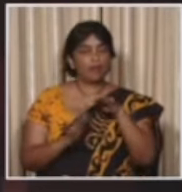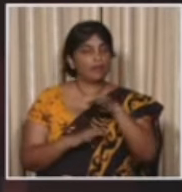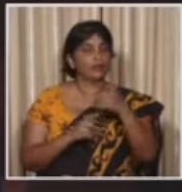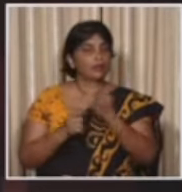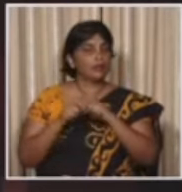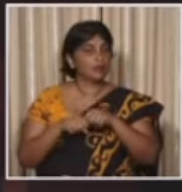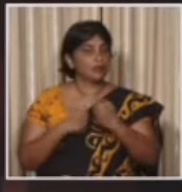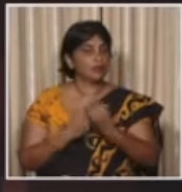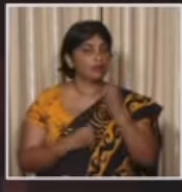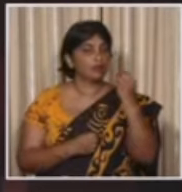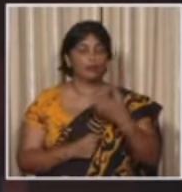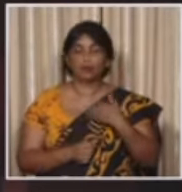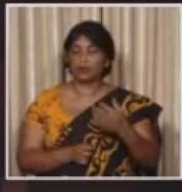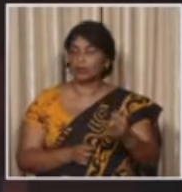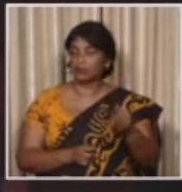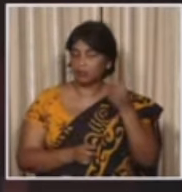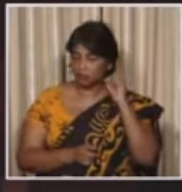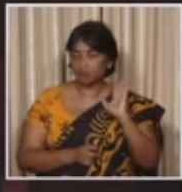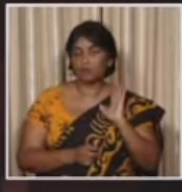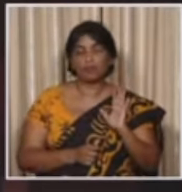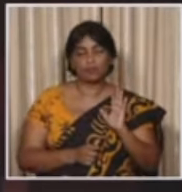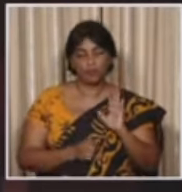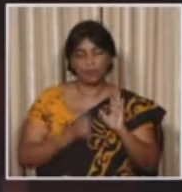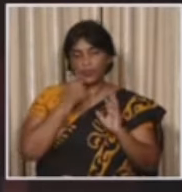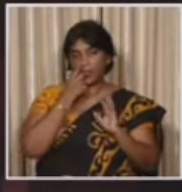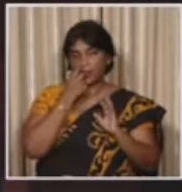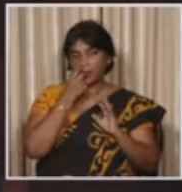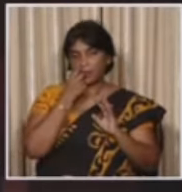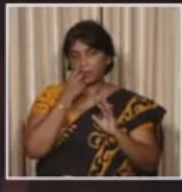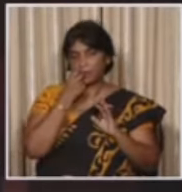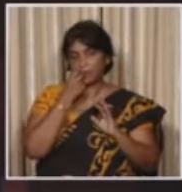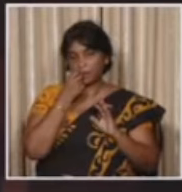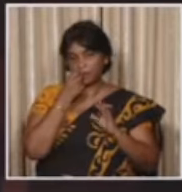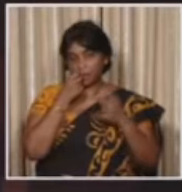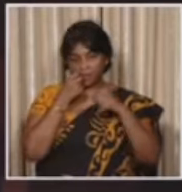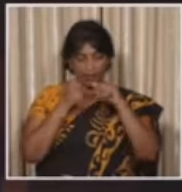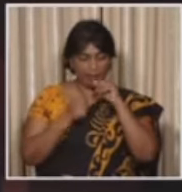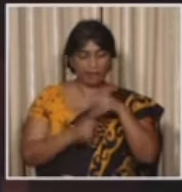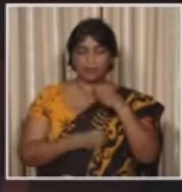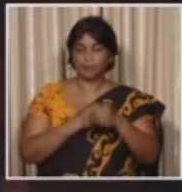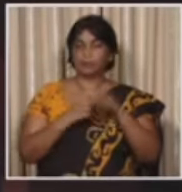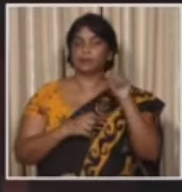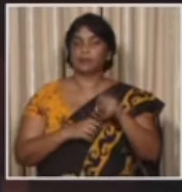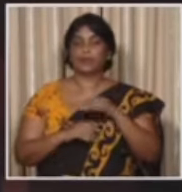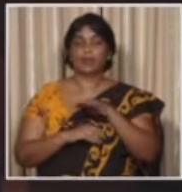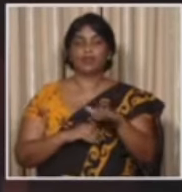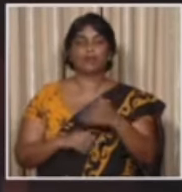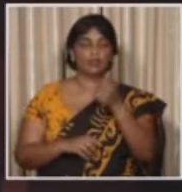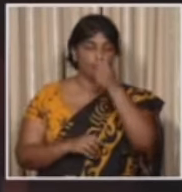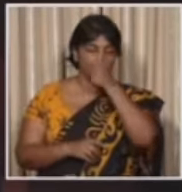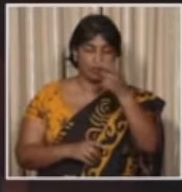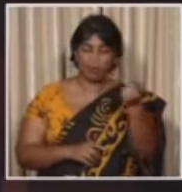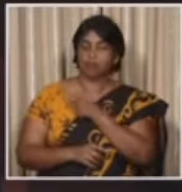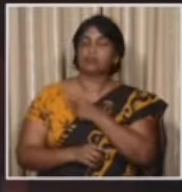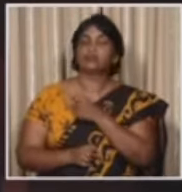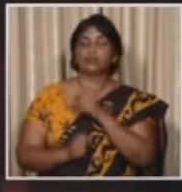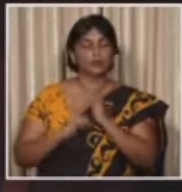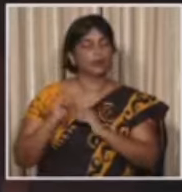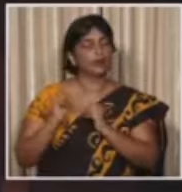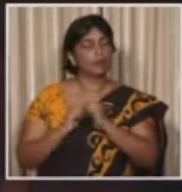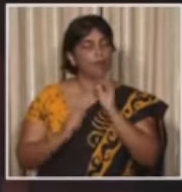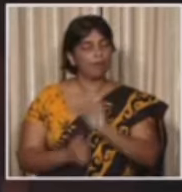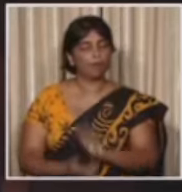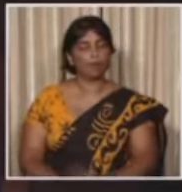මිලදී ගැනීම තහනම් කරන්නට ඕන. ඇත්ත වශයෙන්ම මේ ව්‍යවසායකින්ගේ දේපල පික්පොකට් ගහන වැඩපිළිවෙලක්